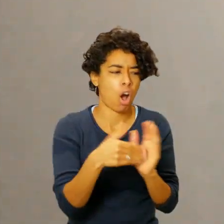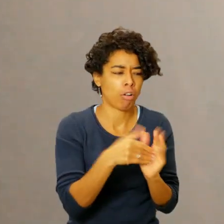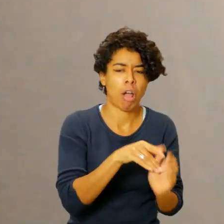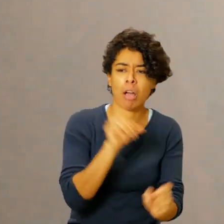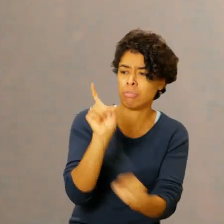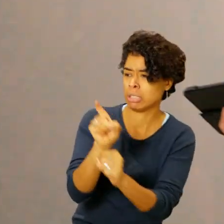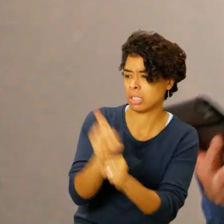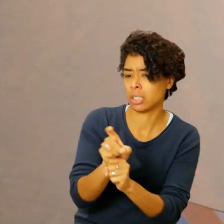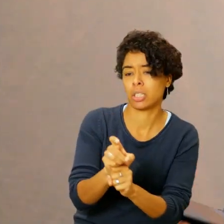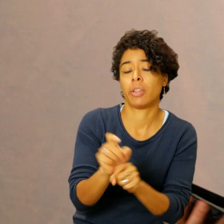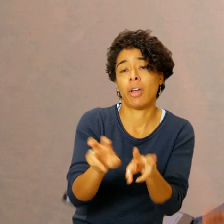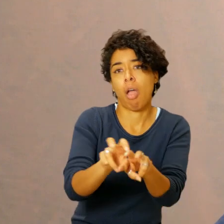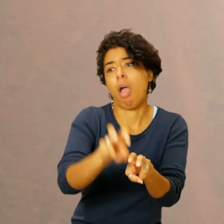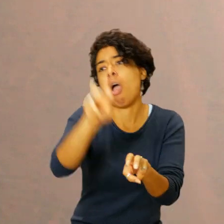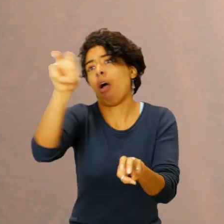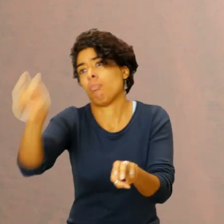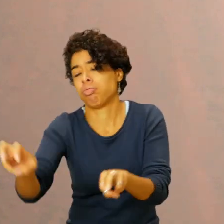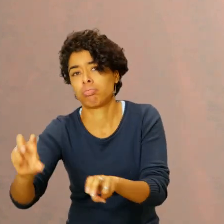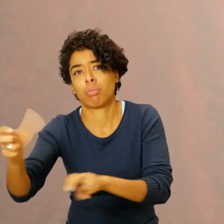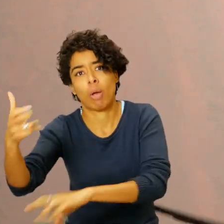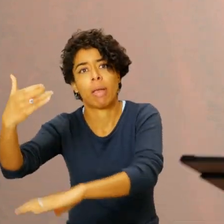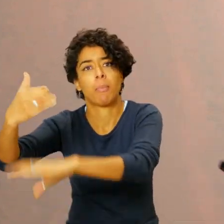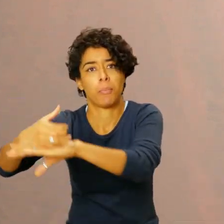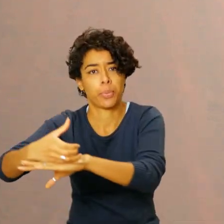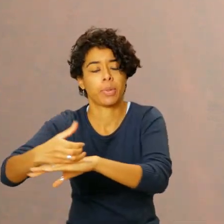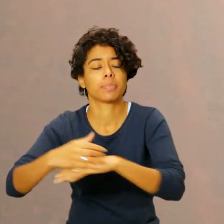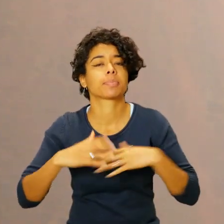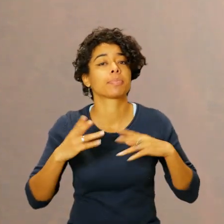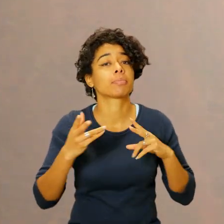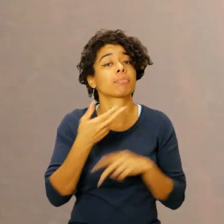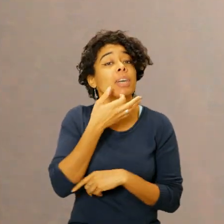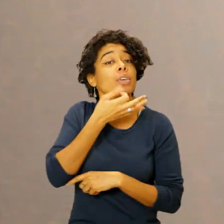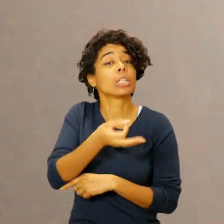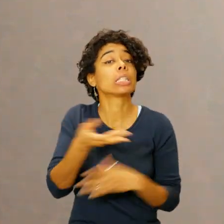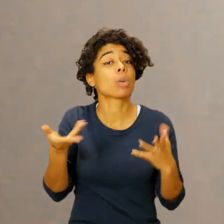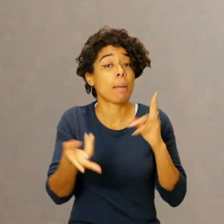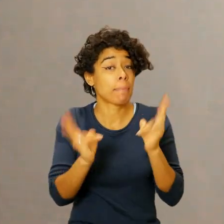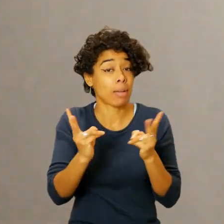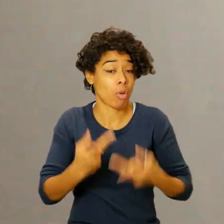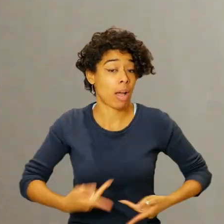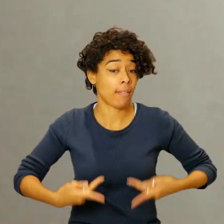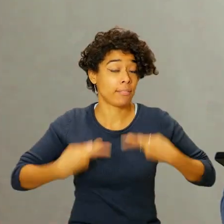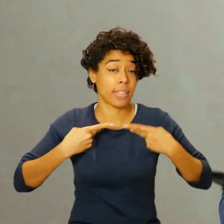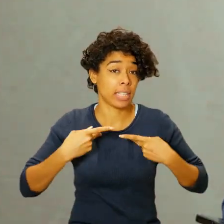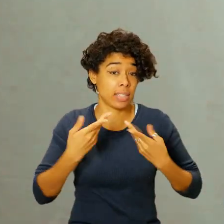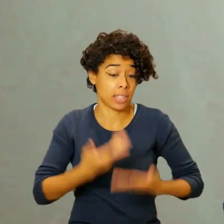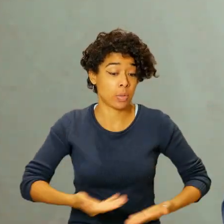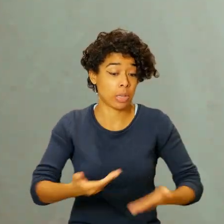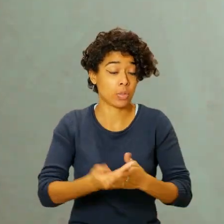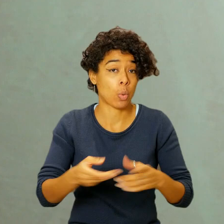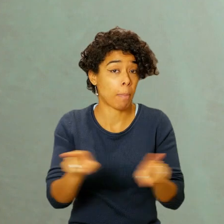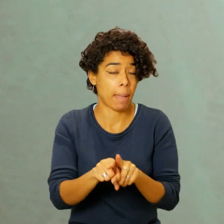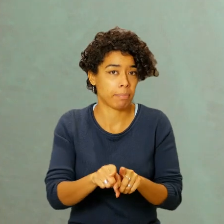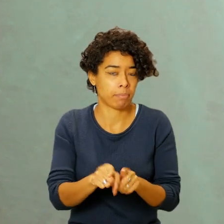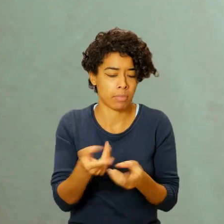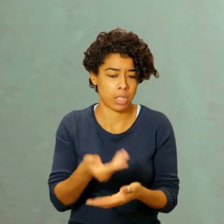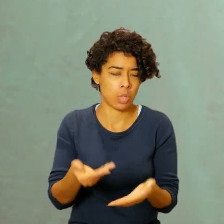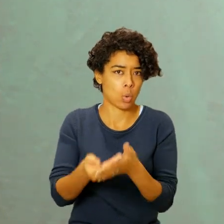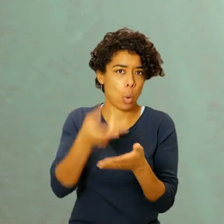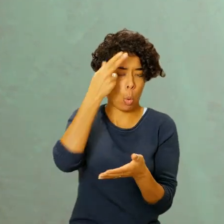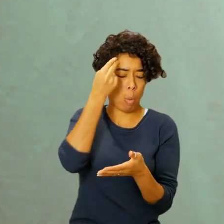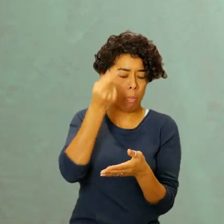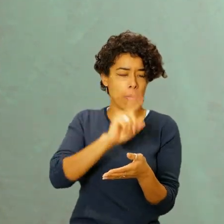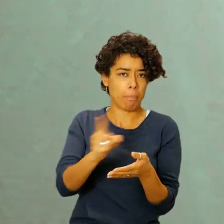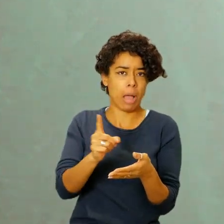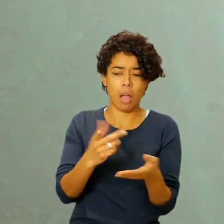là ça les repousse encore à aller plus loin. Et j'aimerais te dire que parfois dans nos vies, on a ce même genre de situation qu'on ne comprend pas sur le coup,